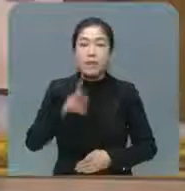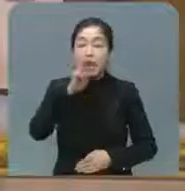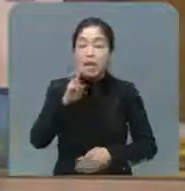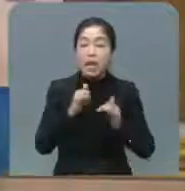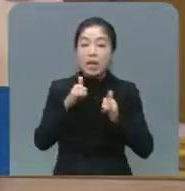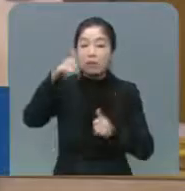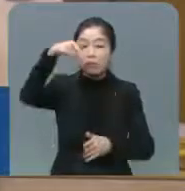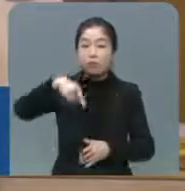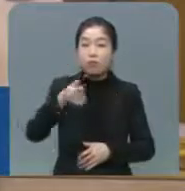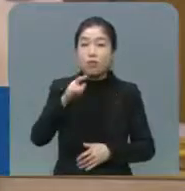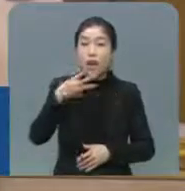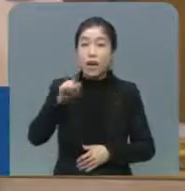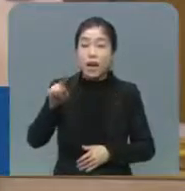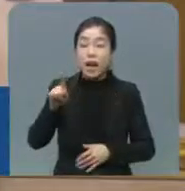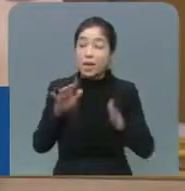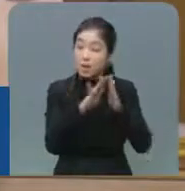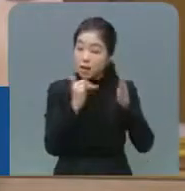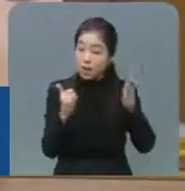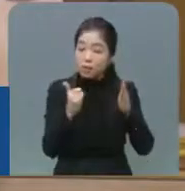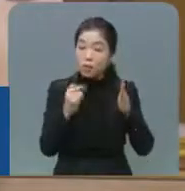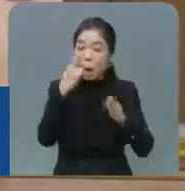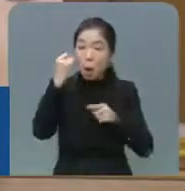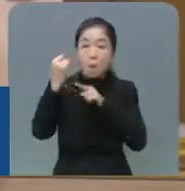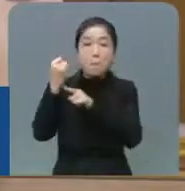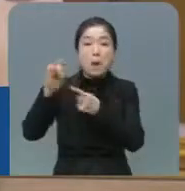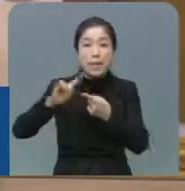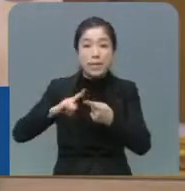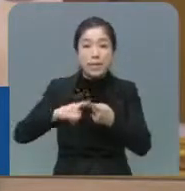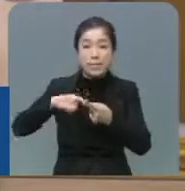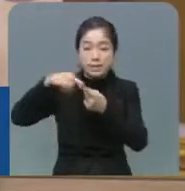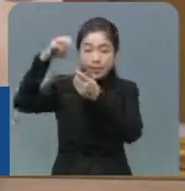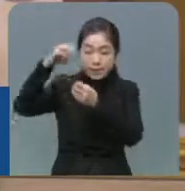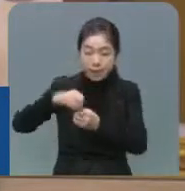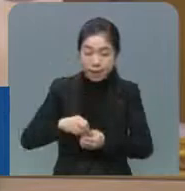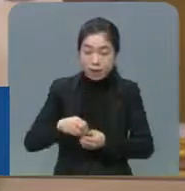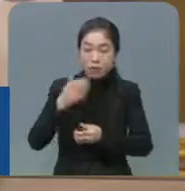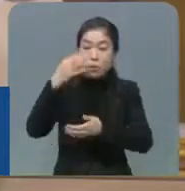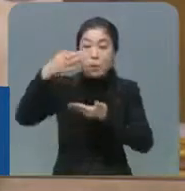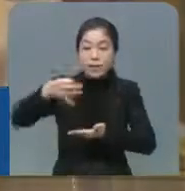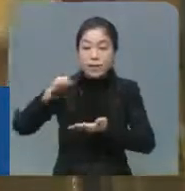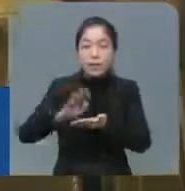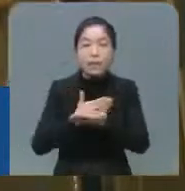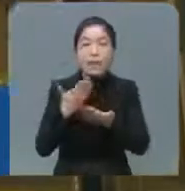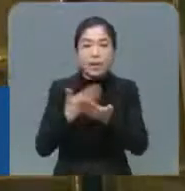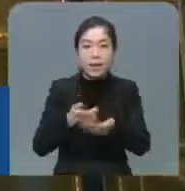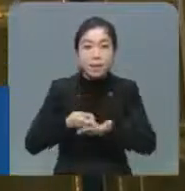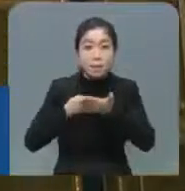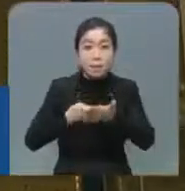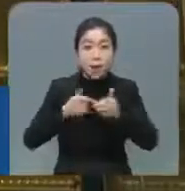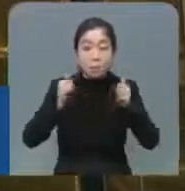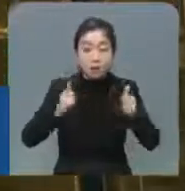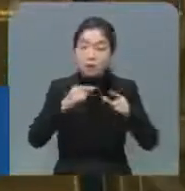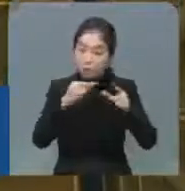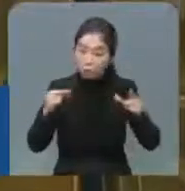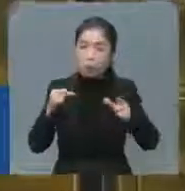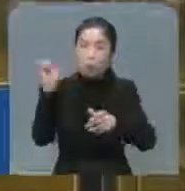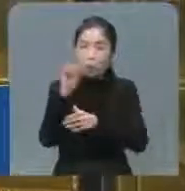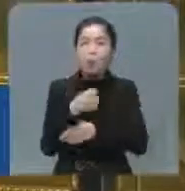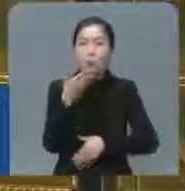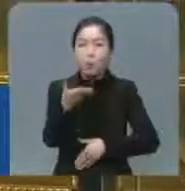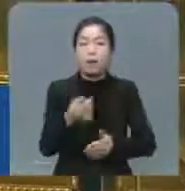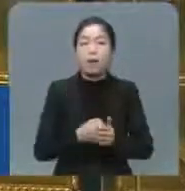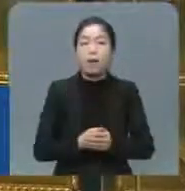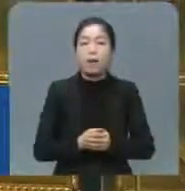가수 고 구하라 씨 유족이 구 씨의 친모를 상대로 상속 재산을 분할해달라며 낸 청구가 법원에서 일부